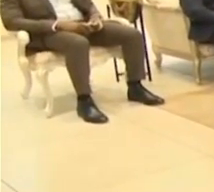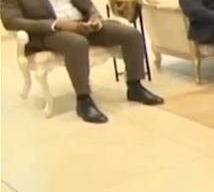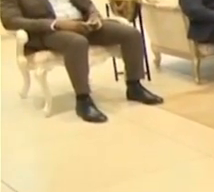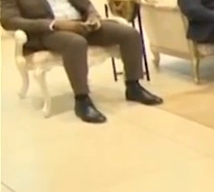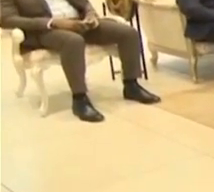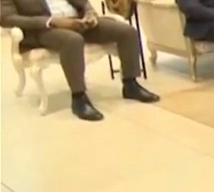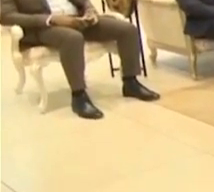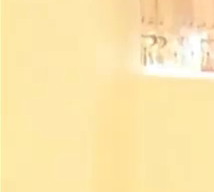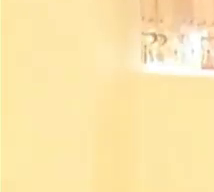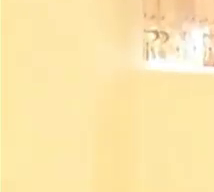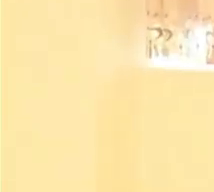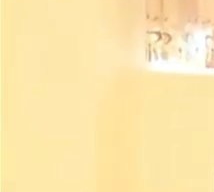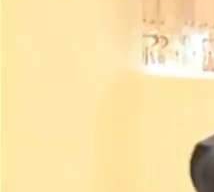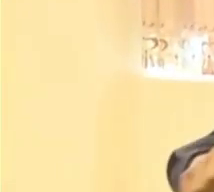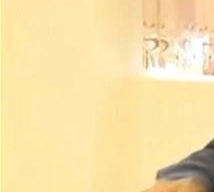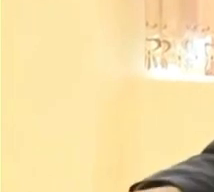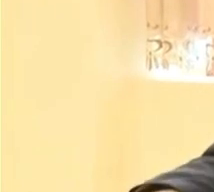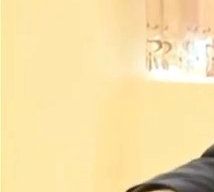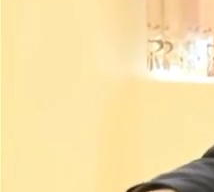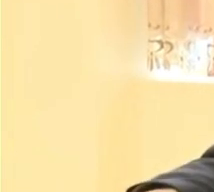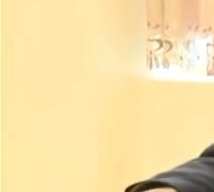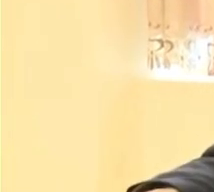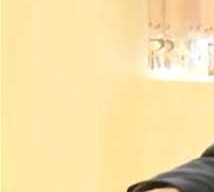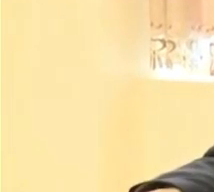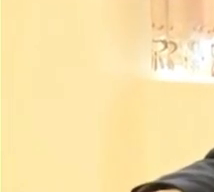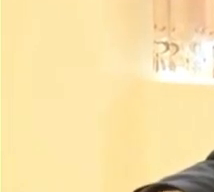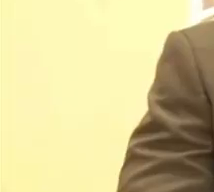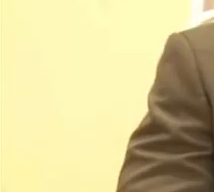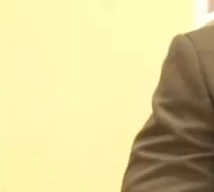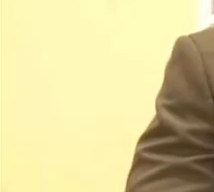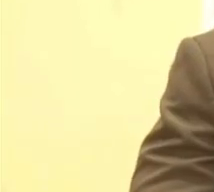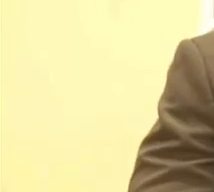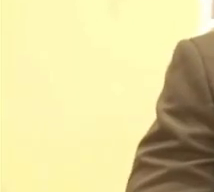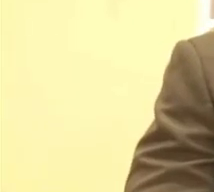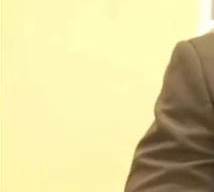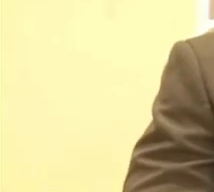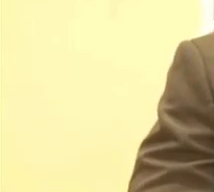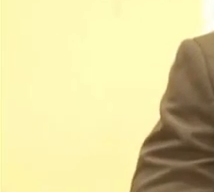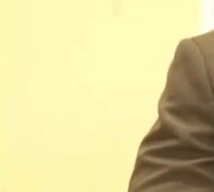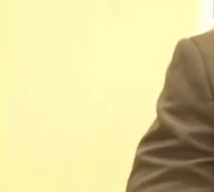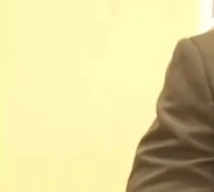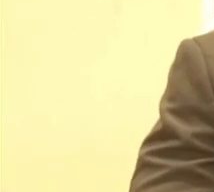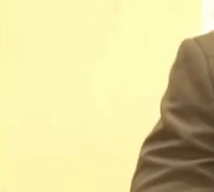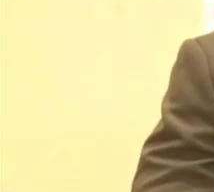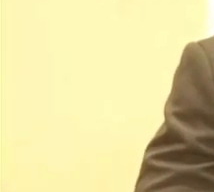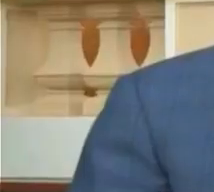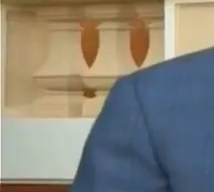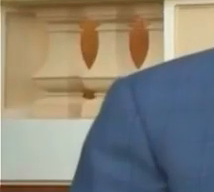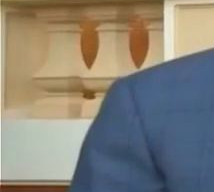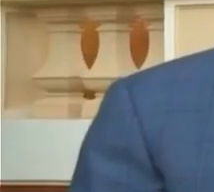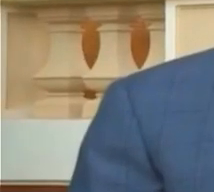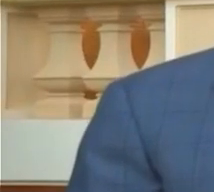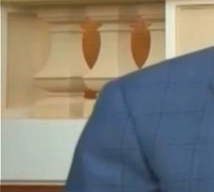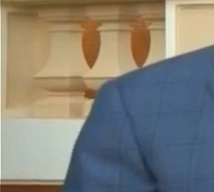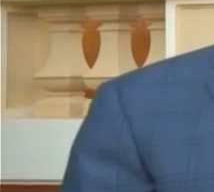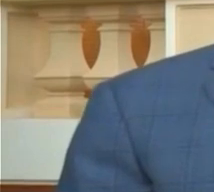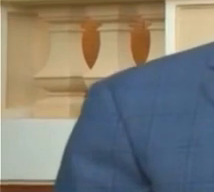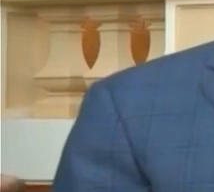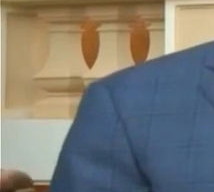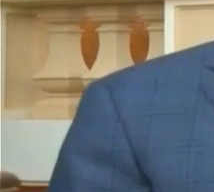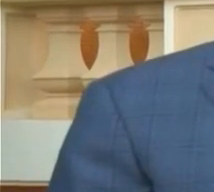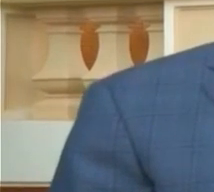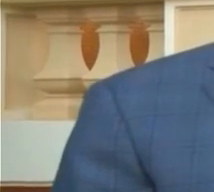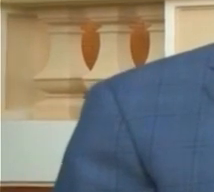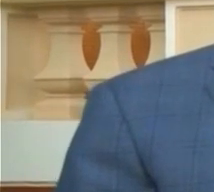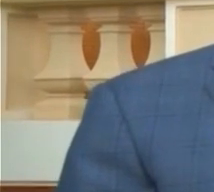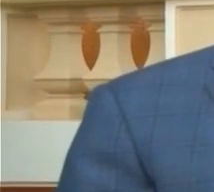Jakaya Kikwete a rassuré que le processus est engagé. Je sais que le processus est engagé. I think the decision was made in May. La décision